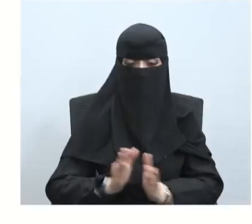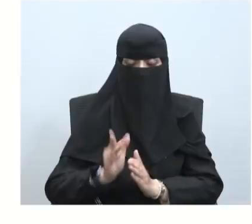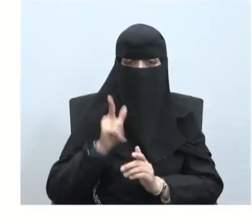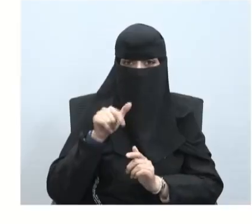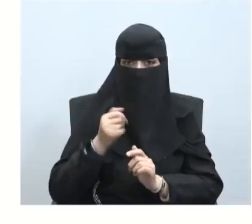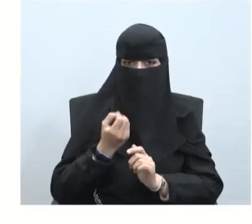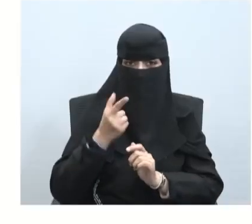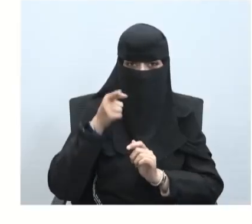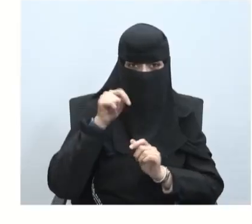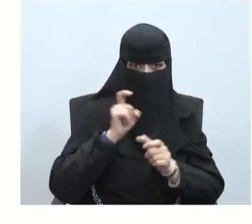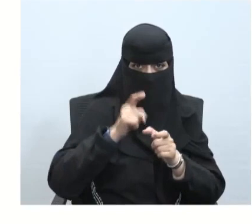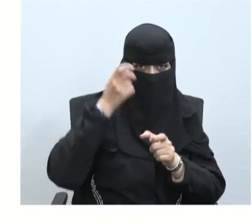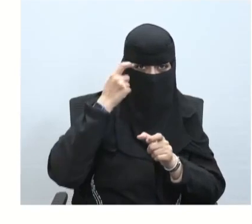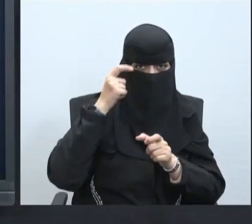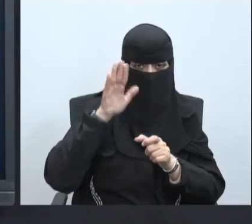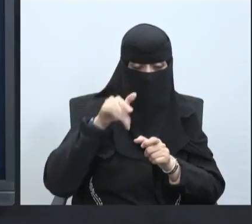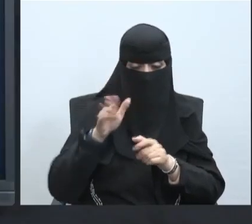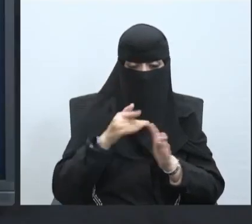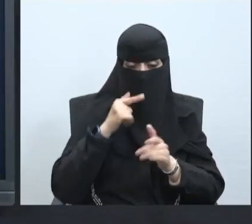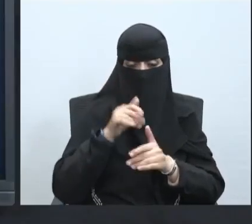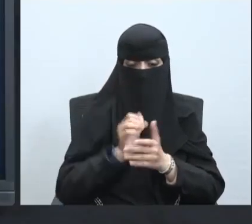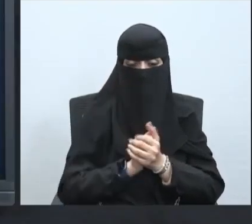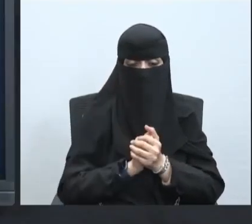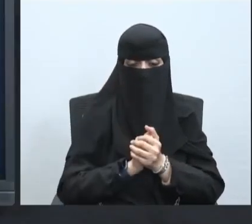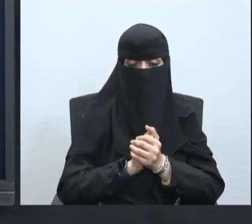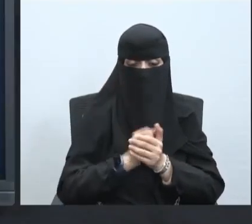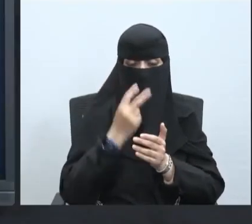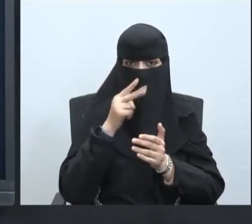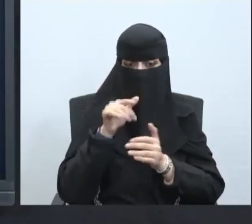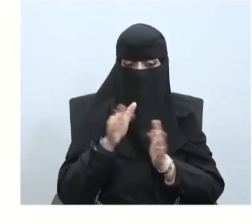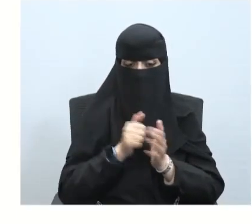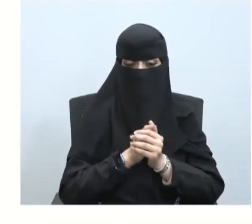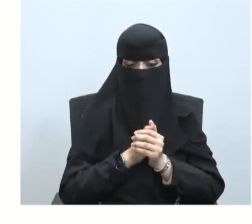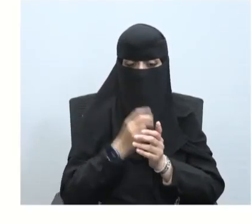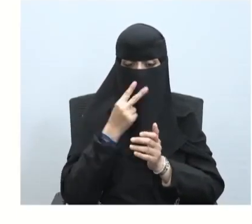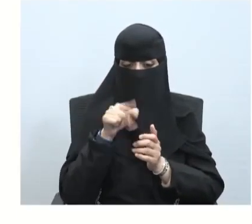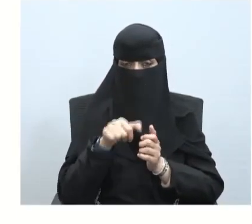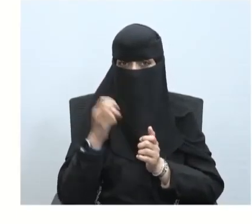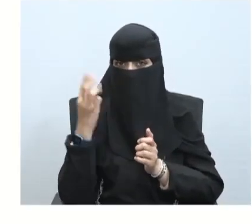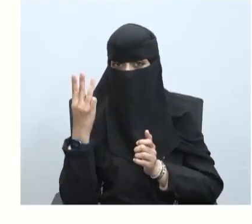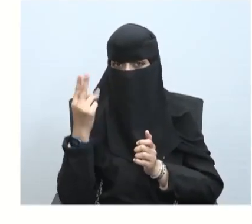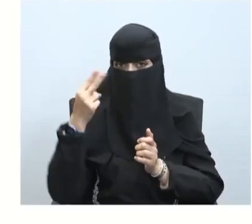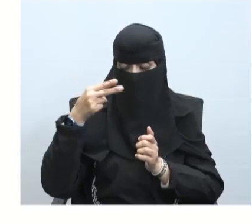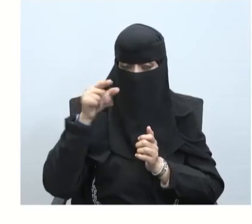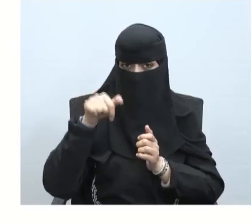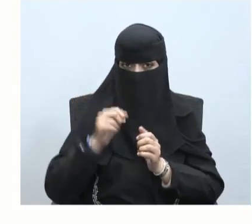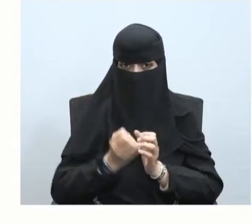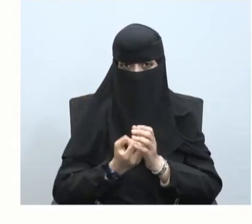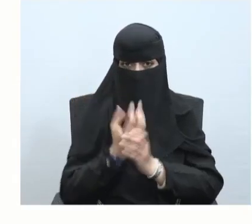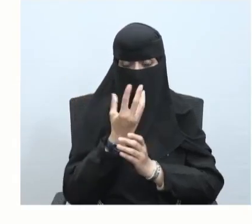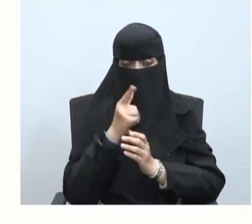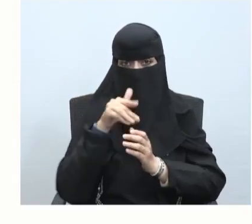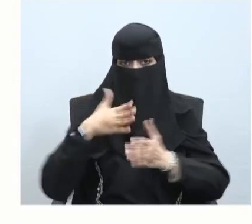هاي مبدعين وصلت الاجابه بارك الله فيكم اذا ابنائي انظروا معي بارك الله فيكم ثمن هذا الشيء